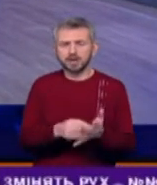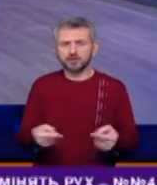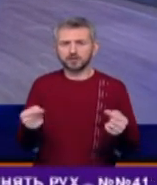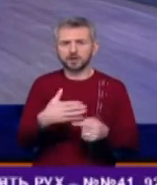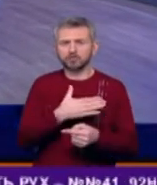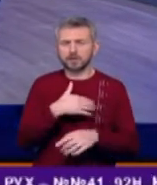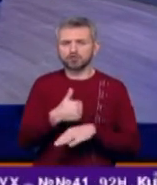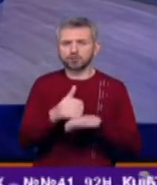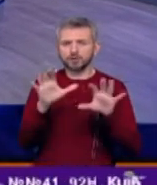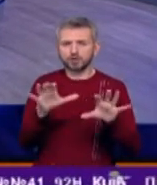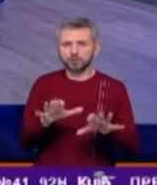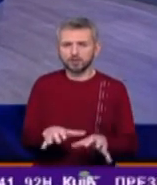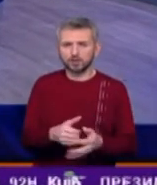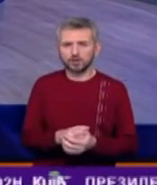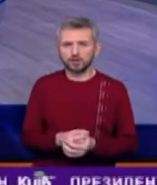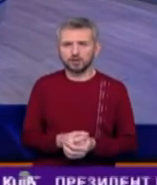нашою конституцією,